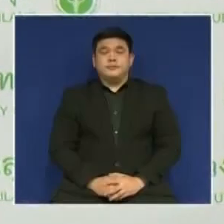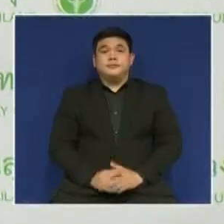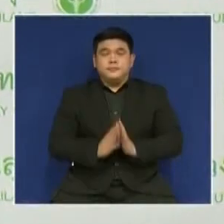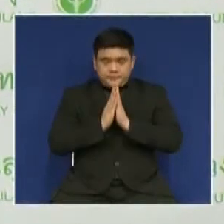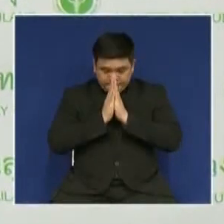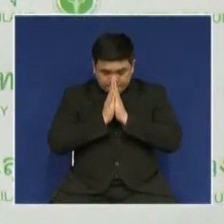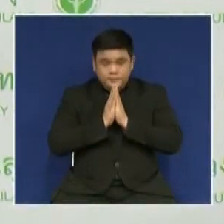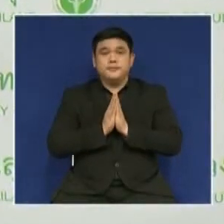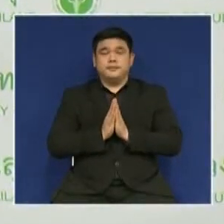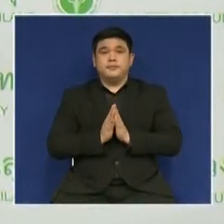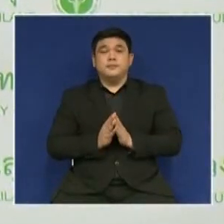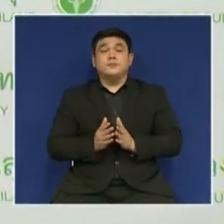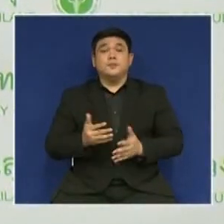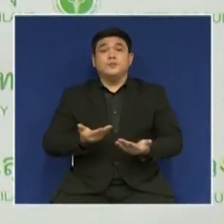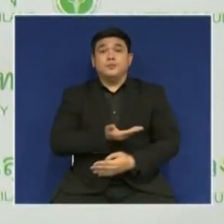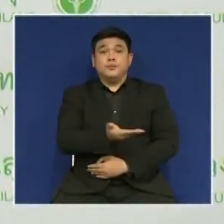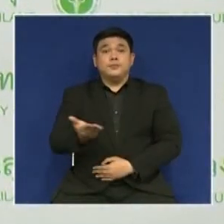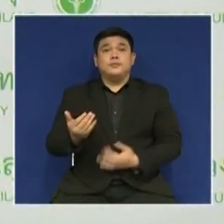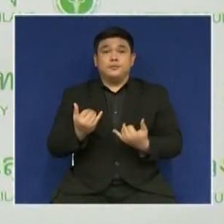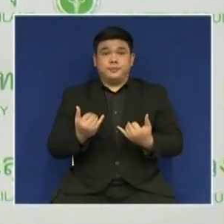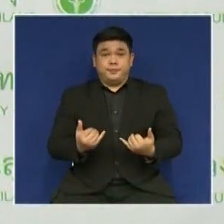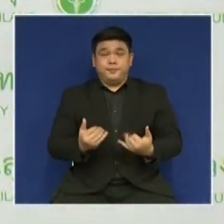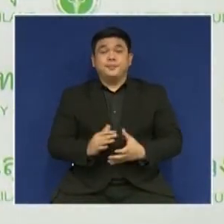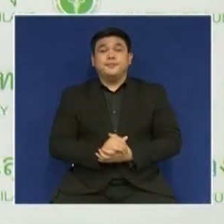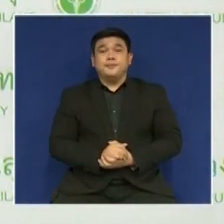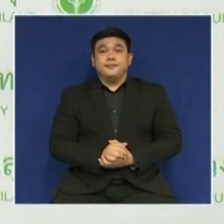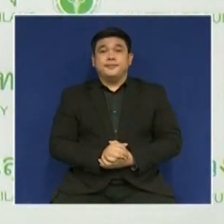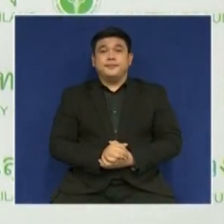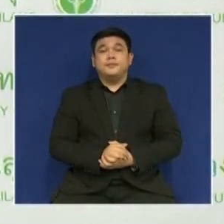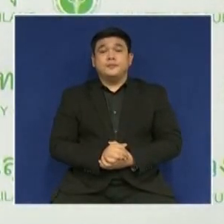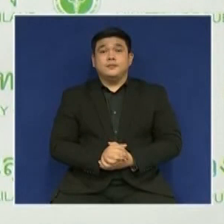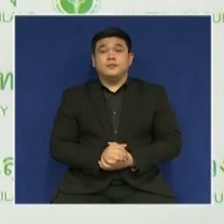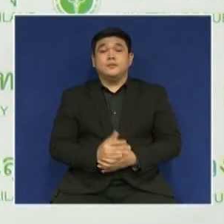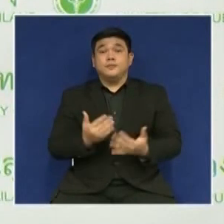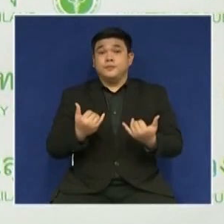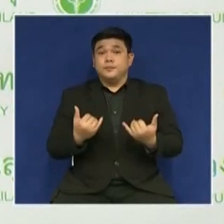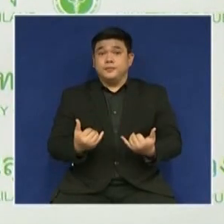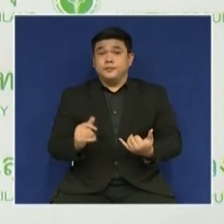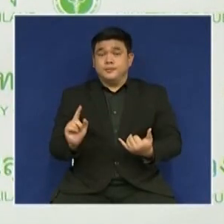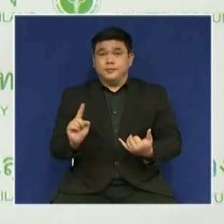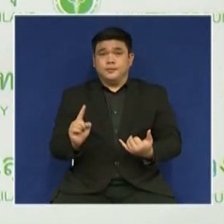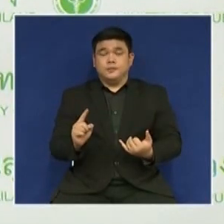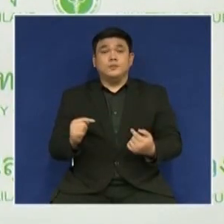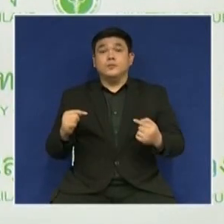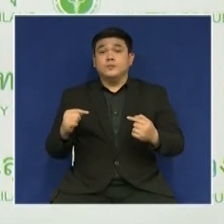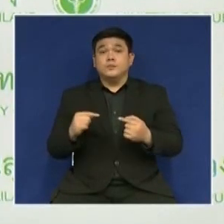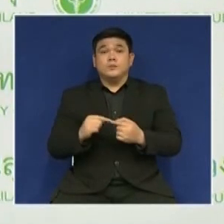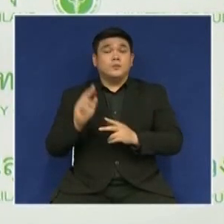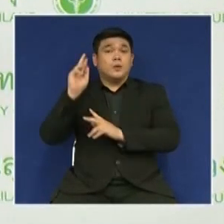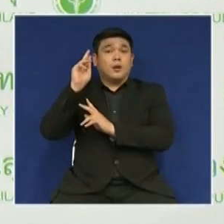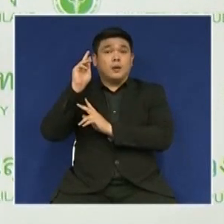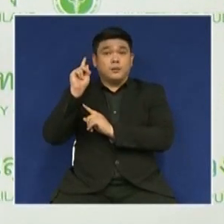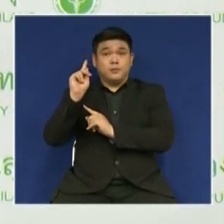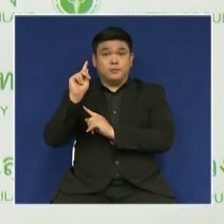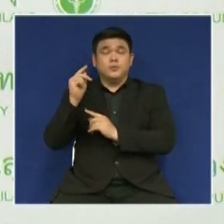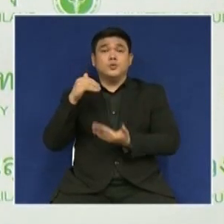ครับท่านผู้ชมผู้ฟังและสื่อมวลชนที่รักทุกท่านครับขอต้อนรับทุกท่านเข้าสู่การแถลงข่าว